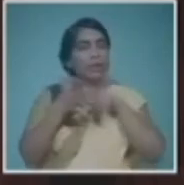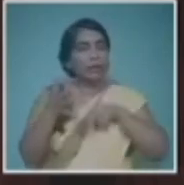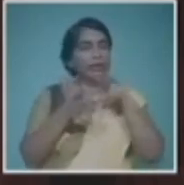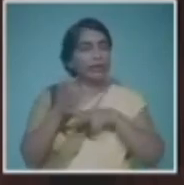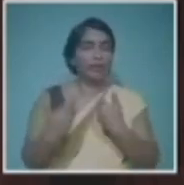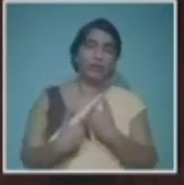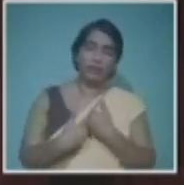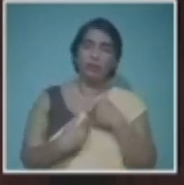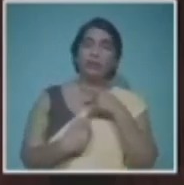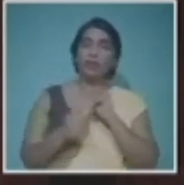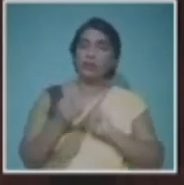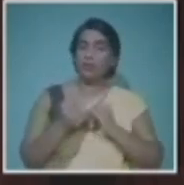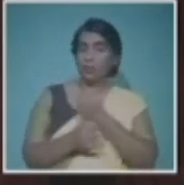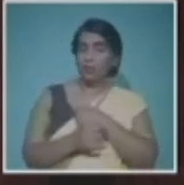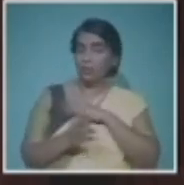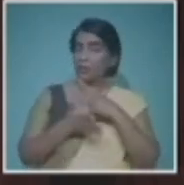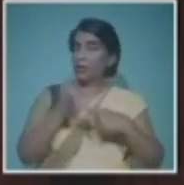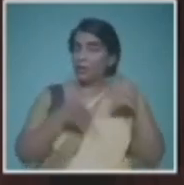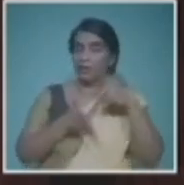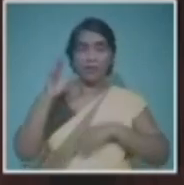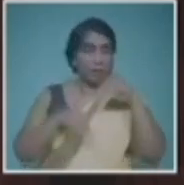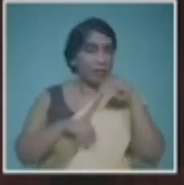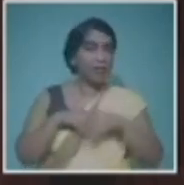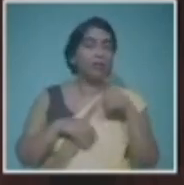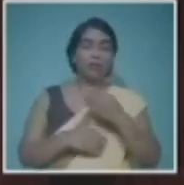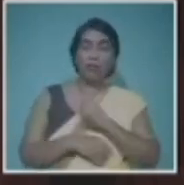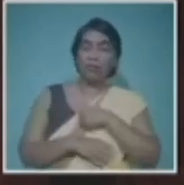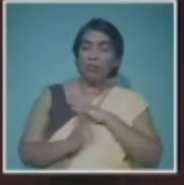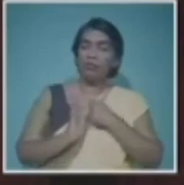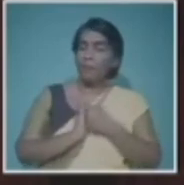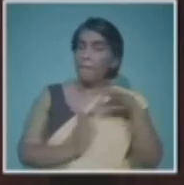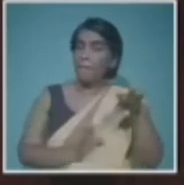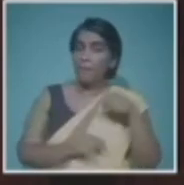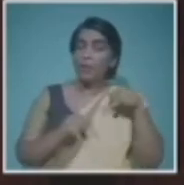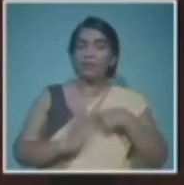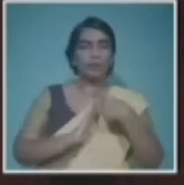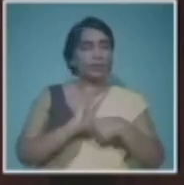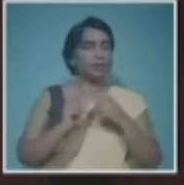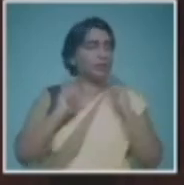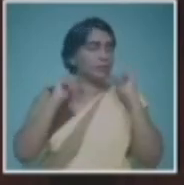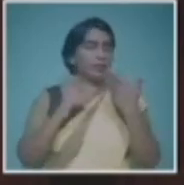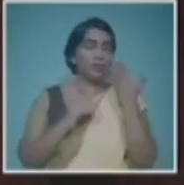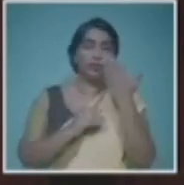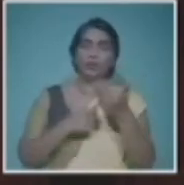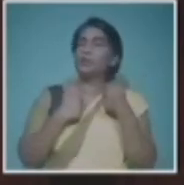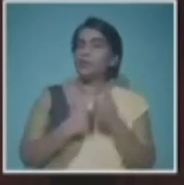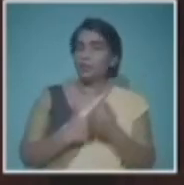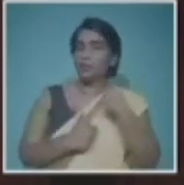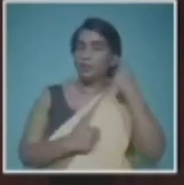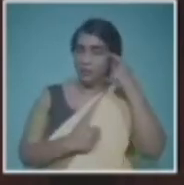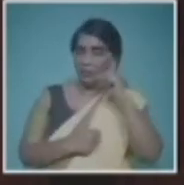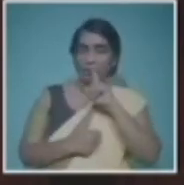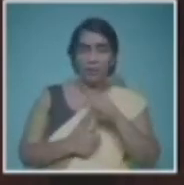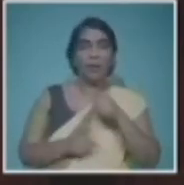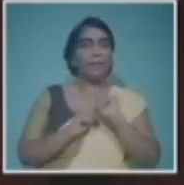මැදිහත් වුණා ඒක නිසා සමිත හාමුදුරුවන්ගේ දේශපාලනයත් උන්වහන්සේගේ යතිවර භාවිතාවත් අද රට ඉතාමත් ආදර්ශමත් කියන කාරණා සිහිපත් කරමින්